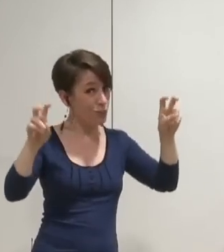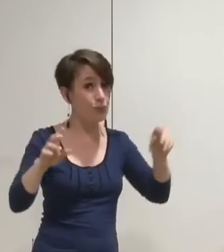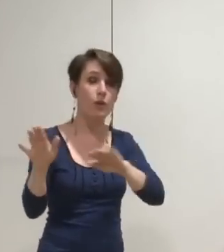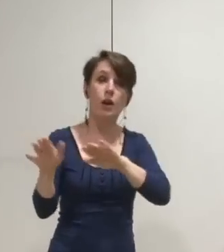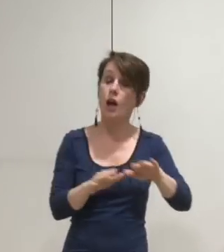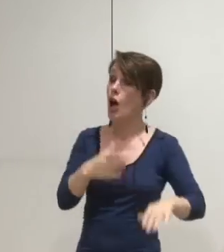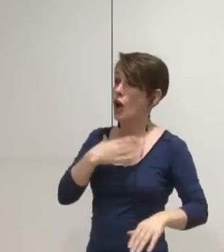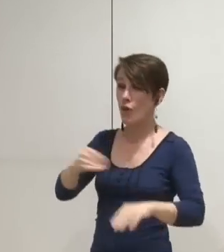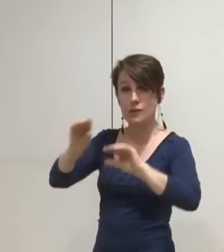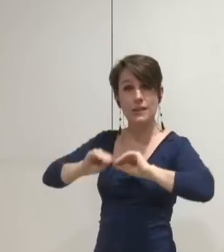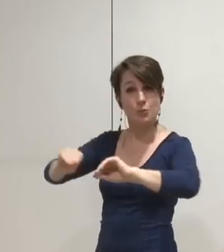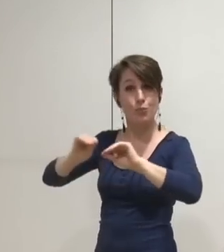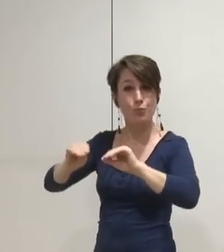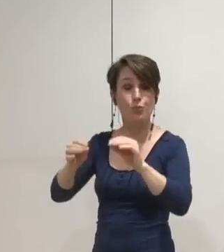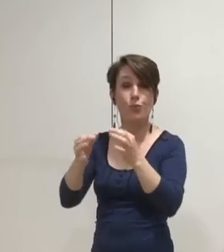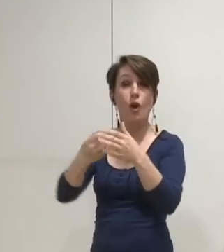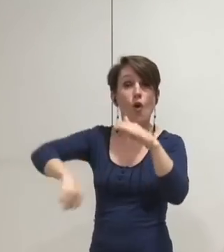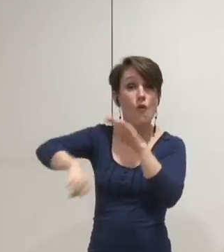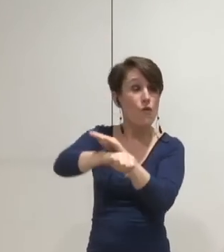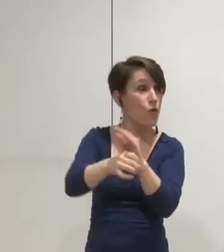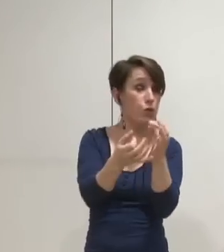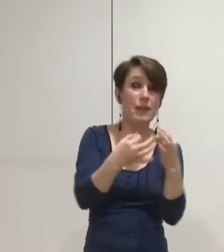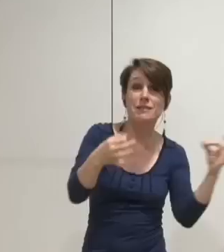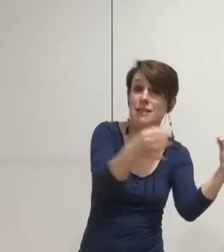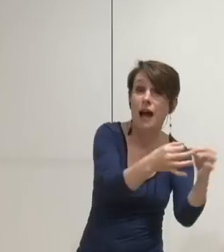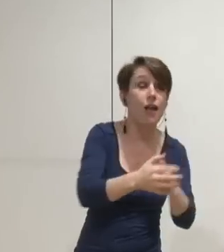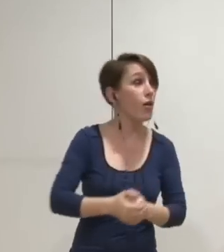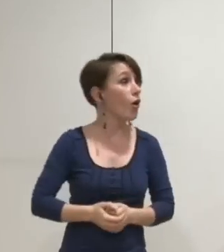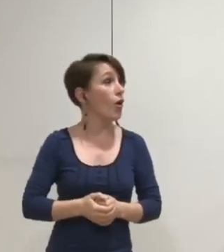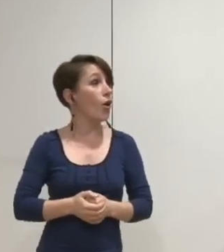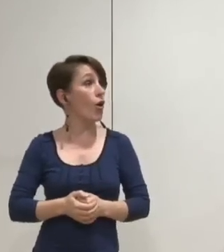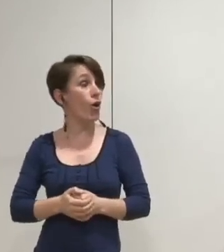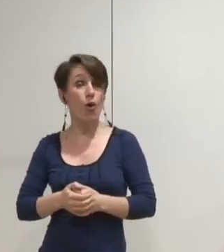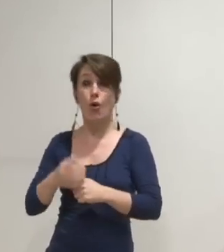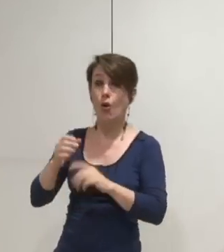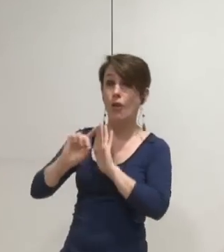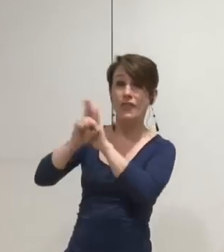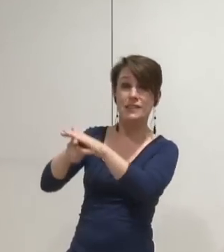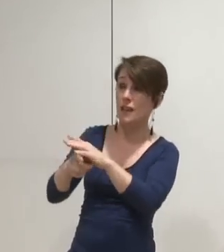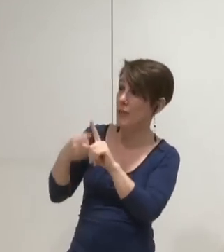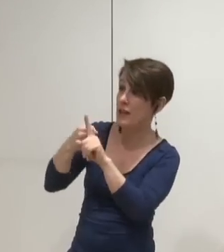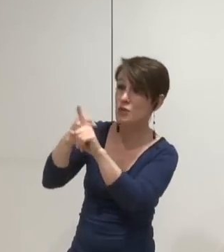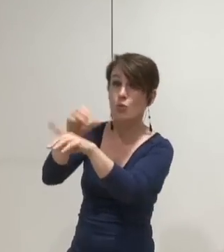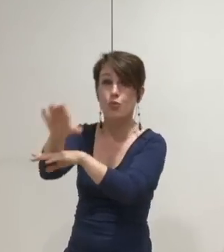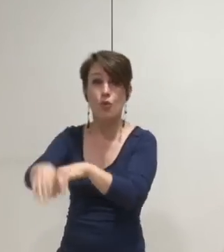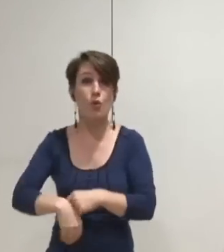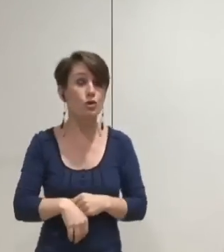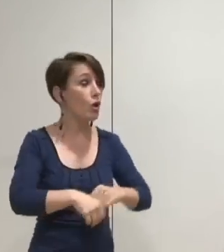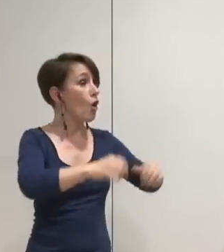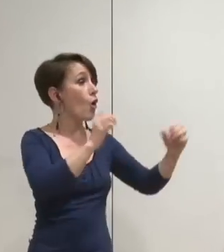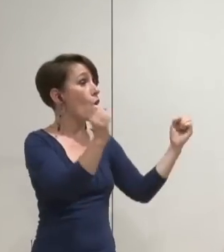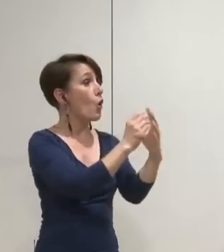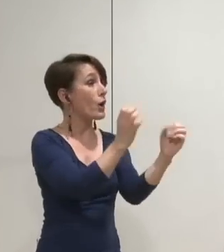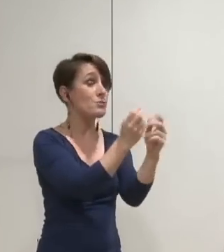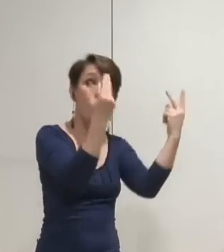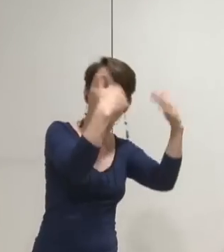français au futsal de la lutte contre les discriminations liées au genre au correspondant de luit dans les quartiers effectivement